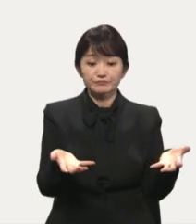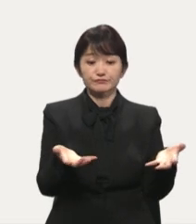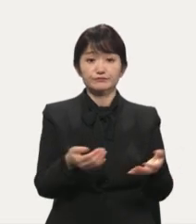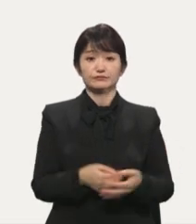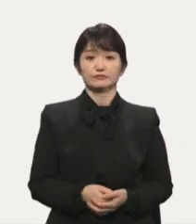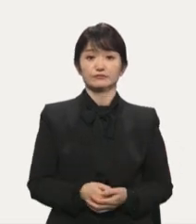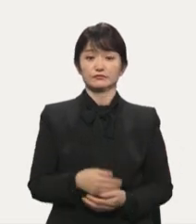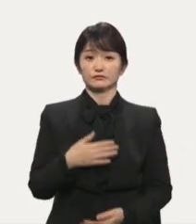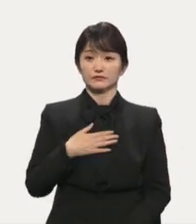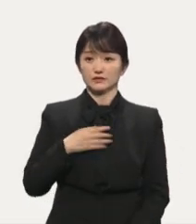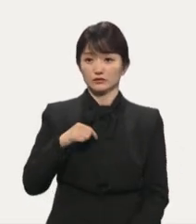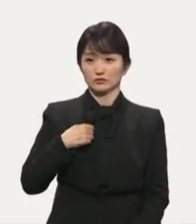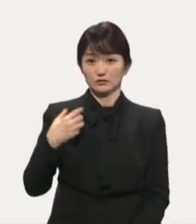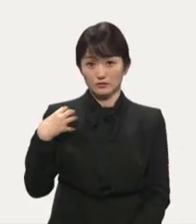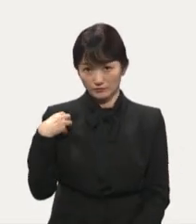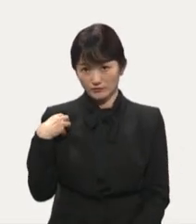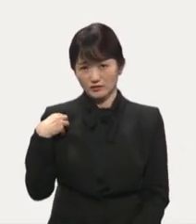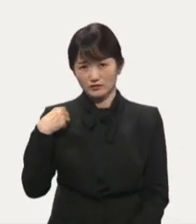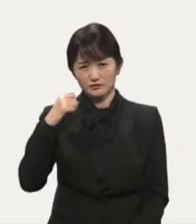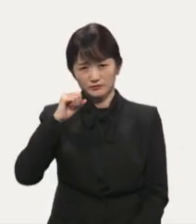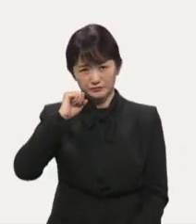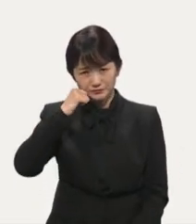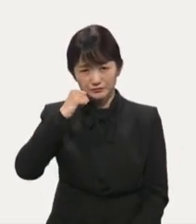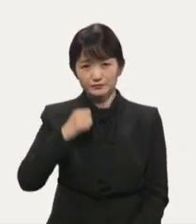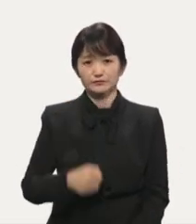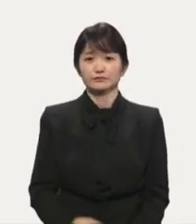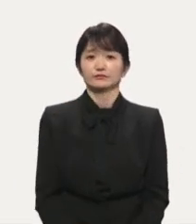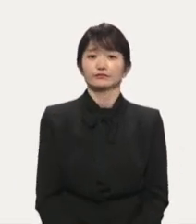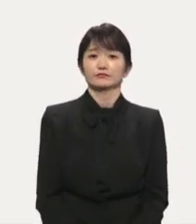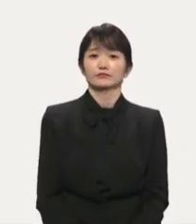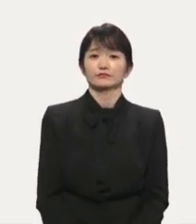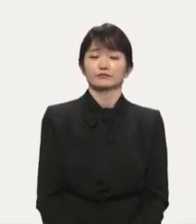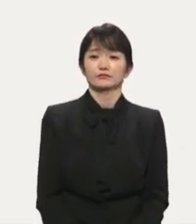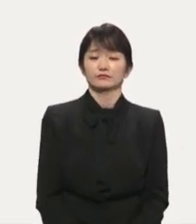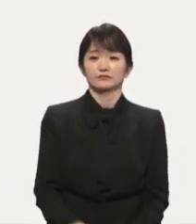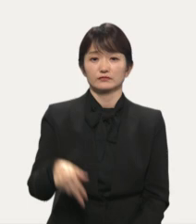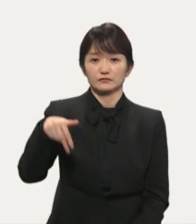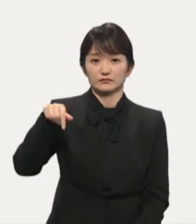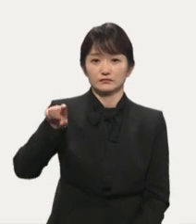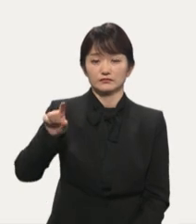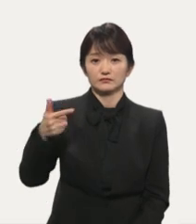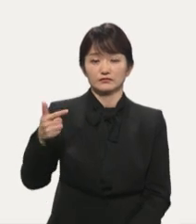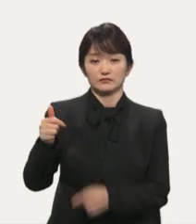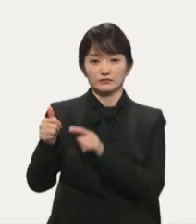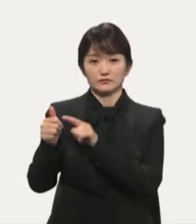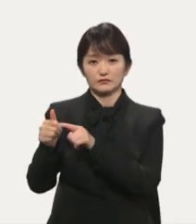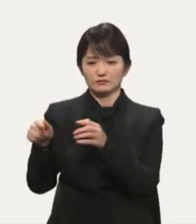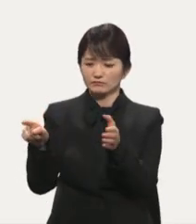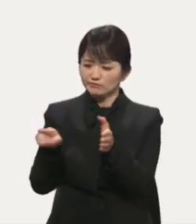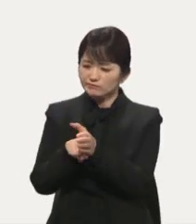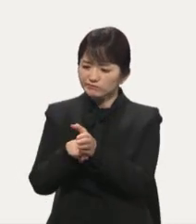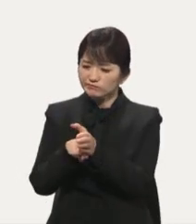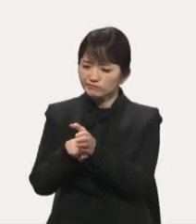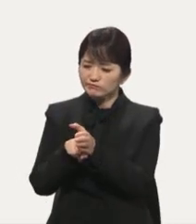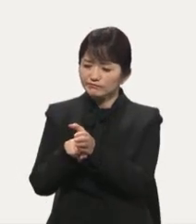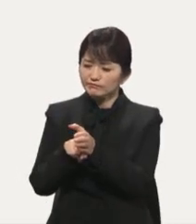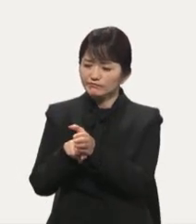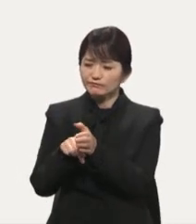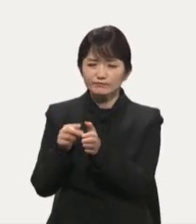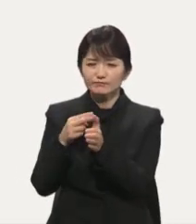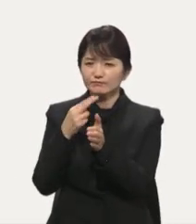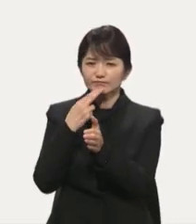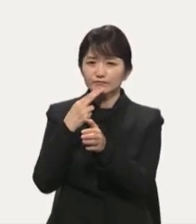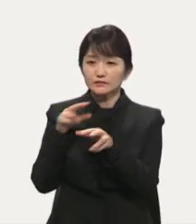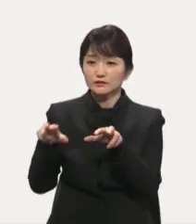내가 혼자 감당하기 어렵다 이렇게 말을 했어요 근데 또 우리가 전말을 리 믿을 수가 없잖아요 지금까지